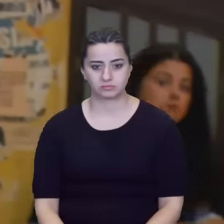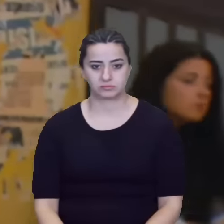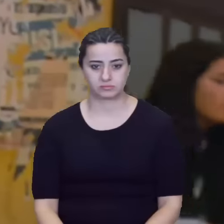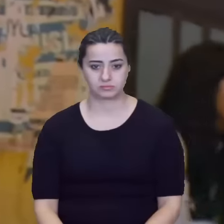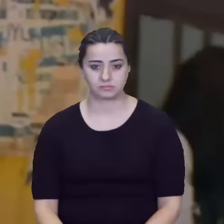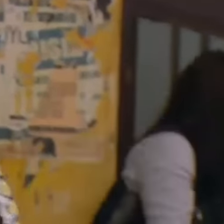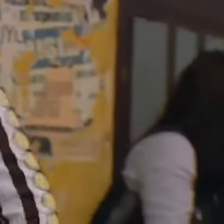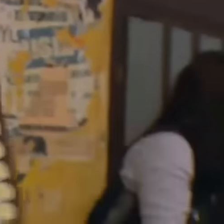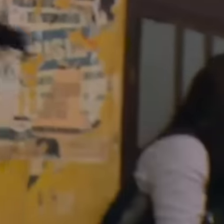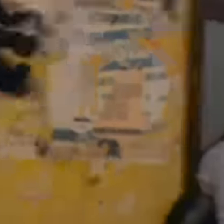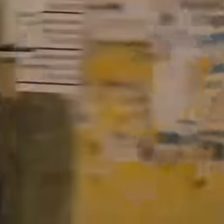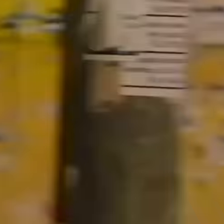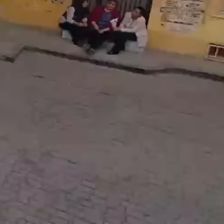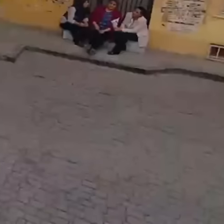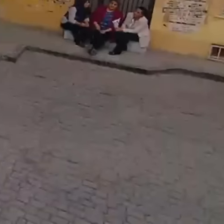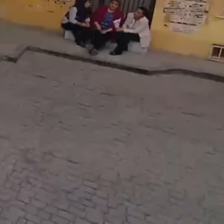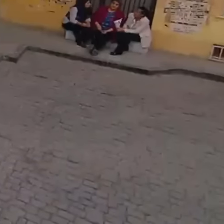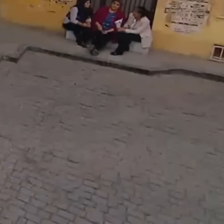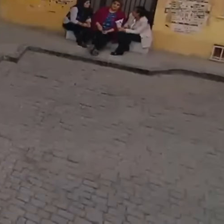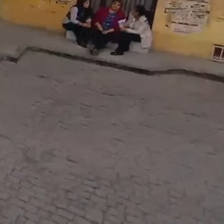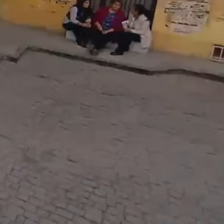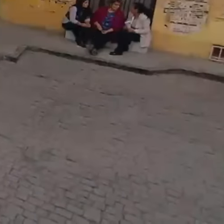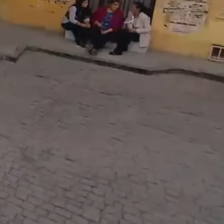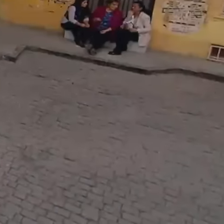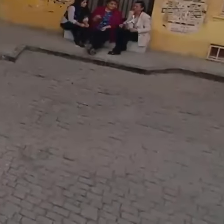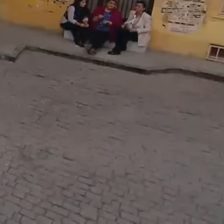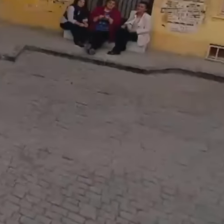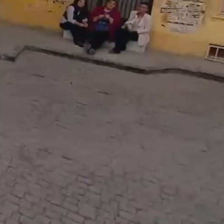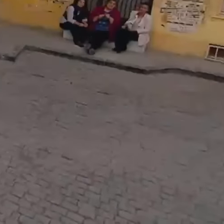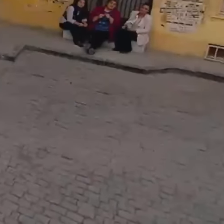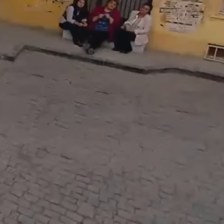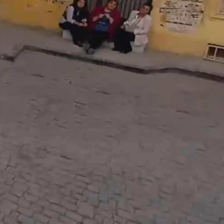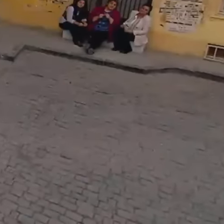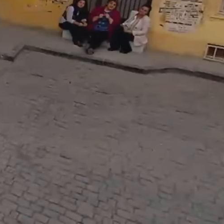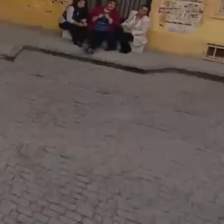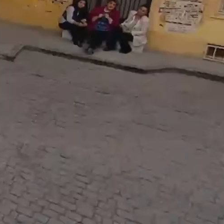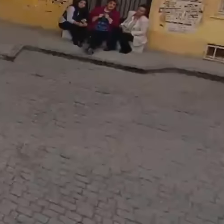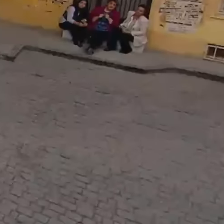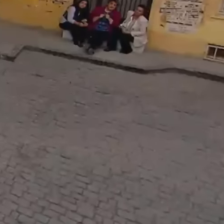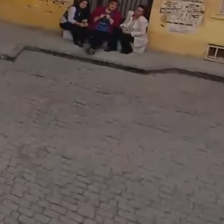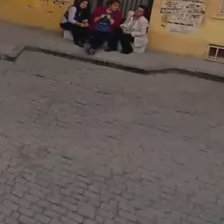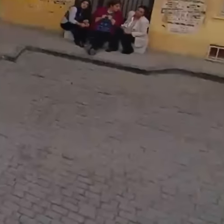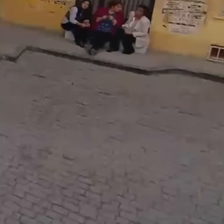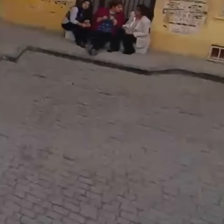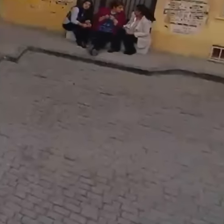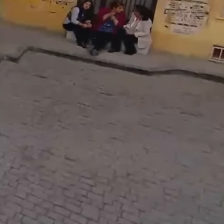sinirlenerek gitti. Nurten huzursuzca komşu kadınlara göz atıp içeri girdi. Seyfi döndü, kapıya yaklaşıyor.